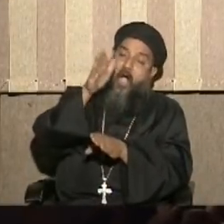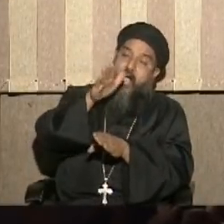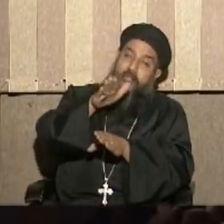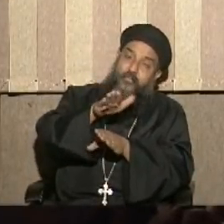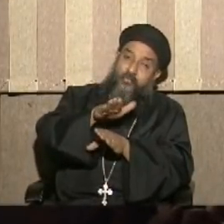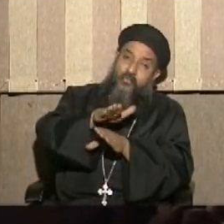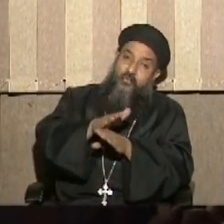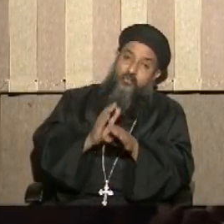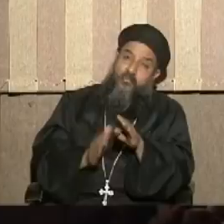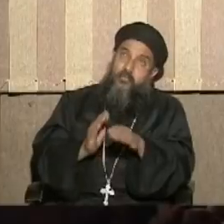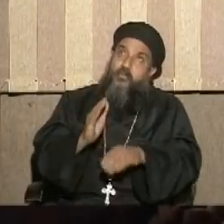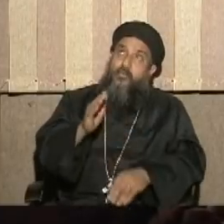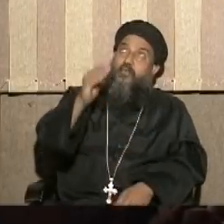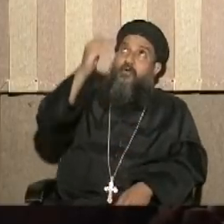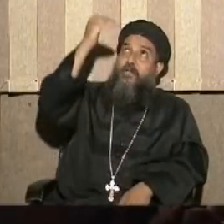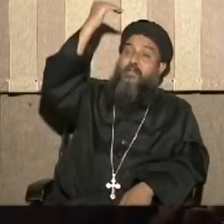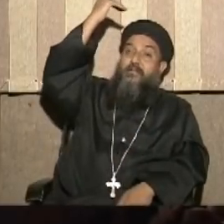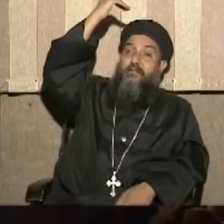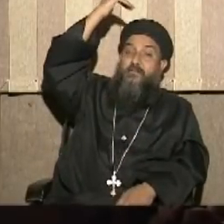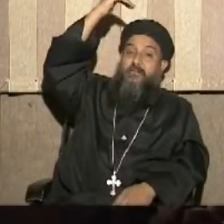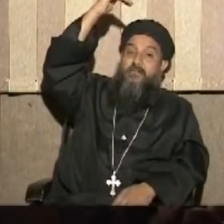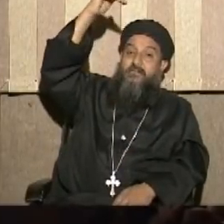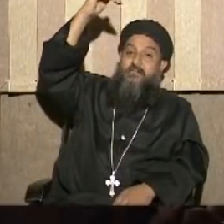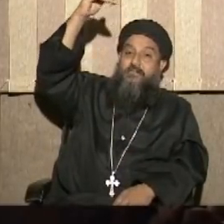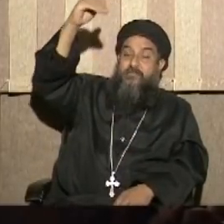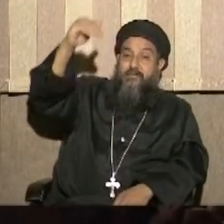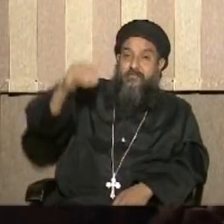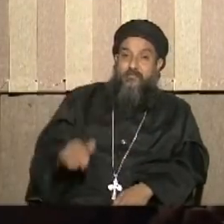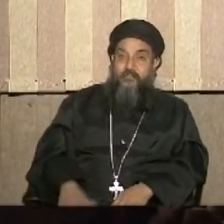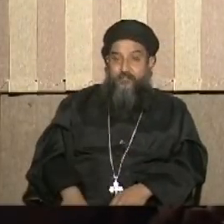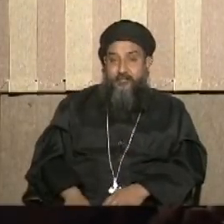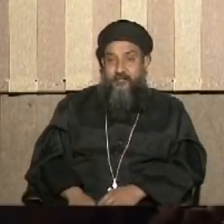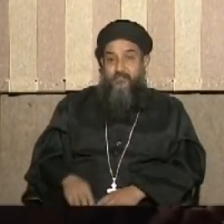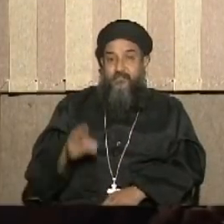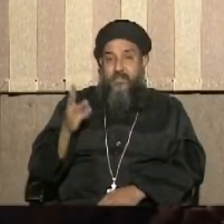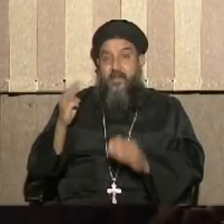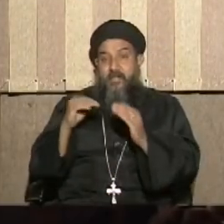حتتنيح وتروح الفردوس يا